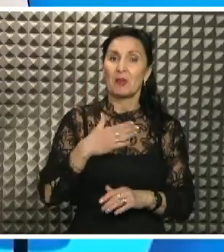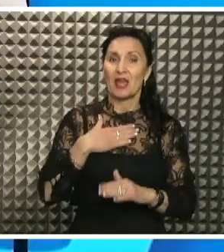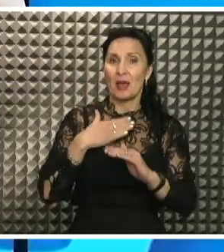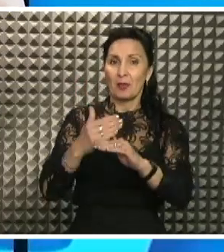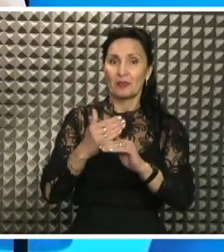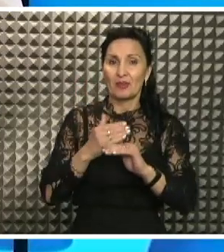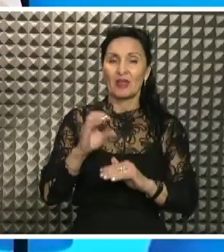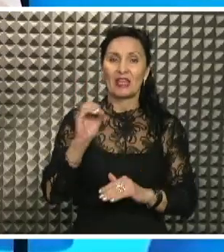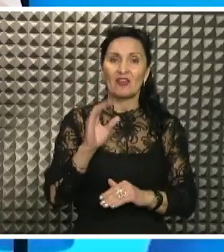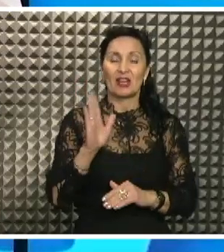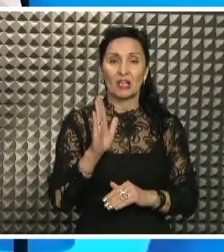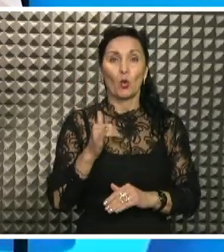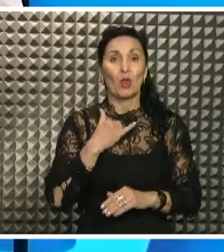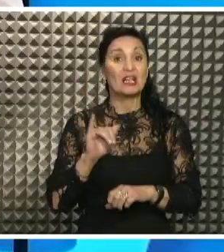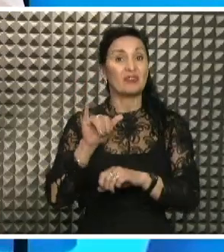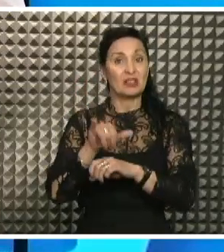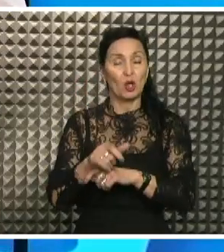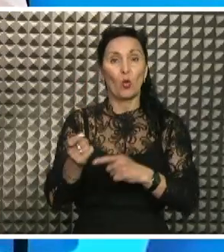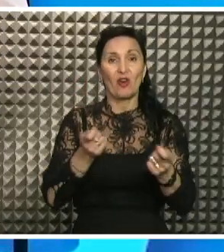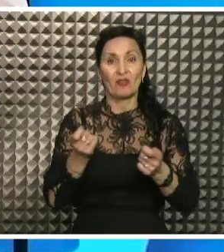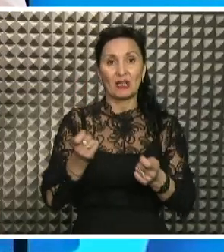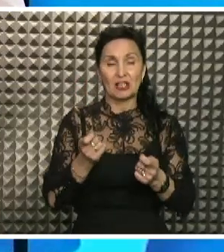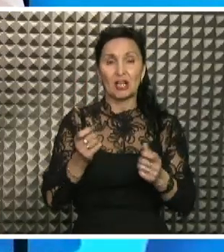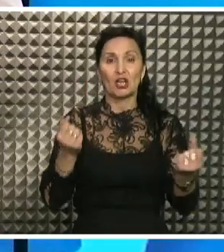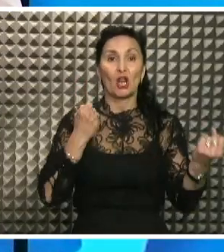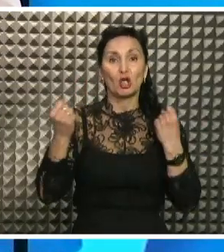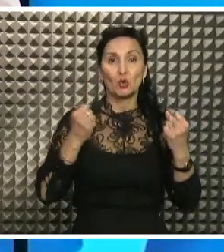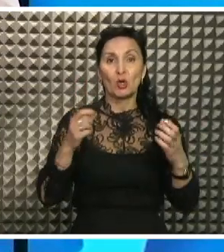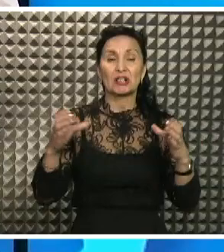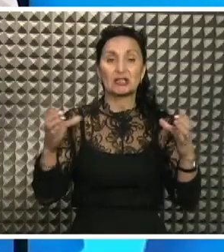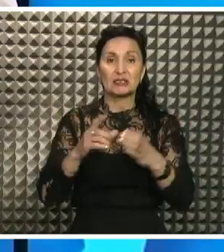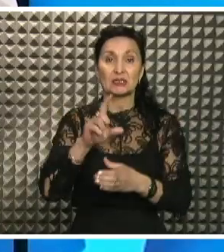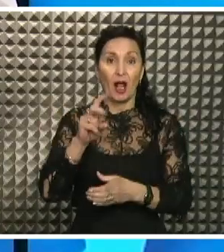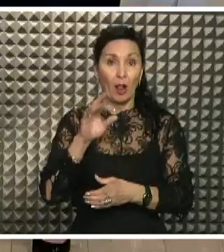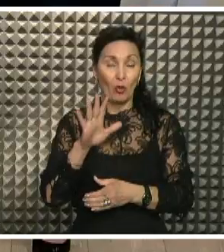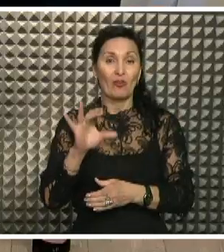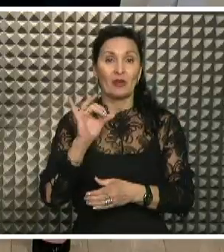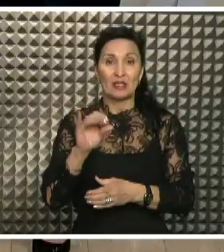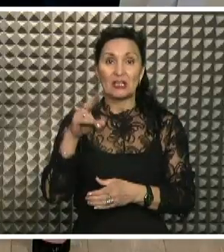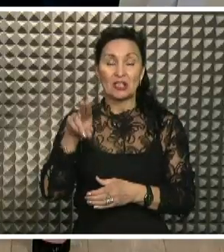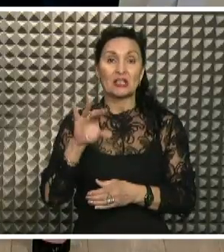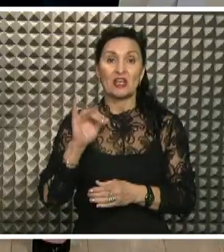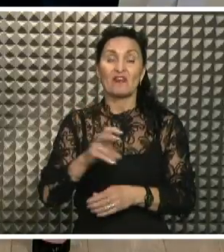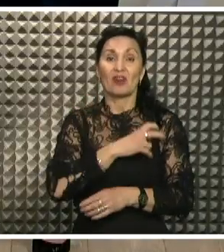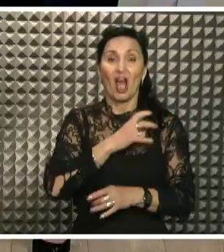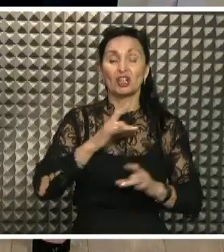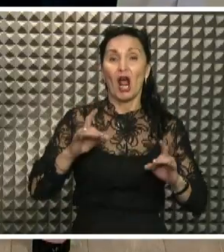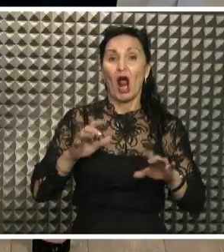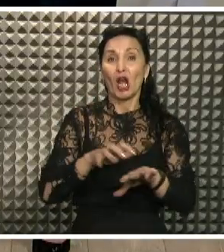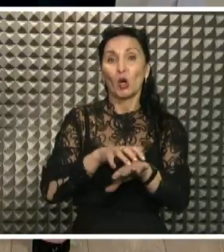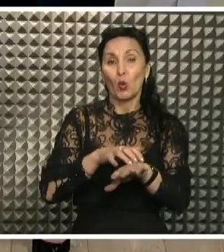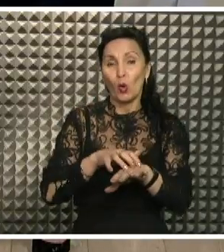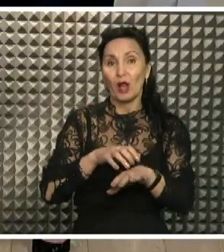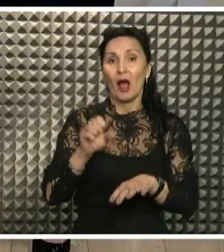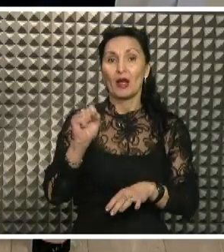Екатерина Варкентин. А у нас в гостях руководитель сети тренажерных залов Денис Капустин и врач-аллерголог-иммунолог Наталья